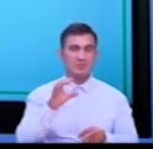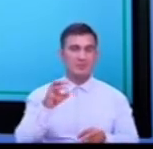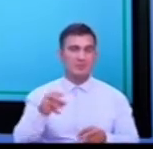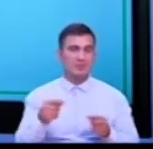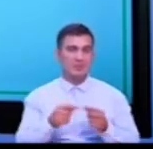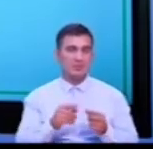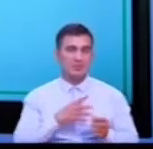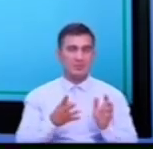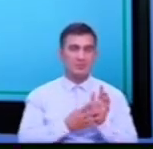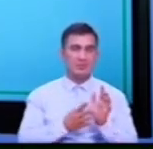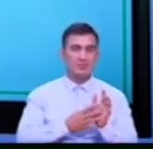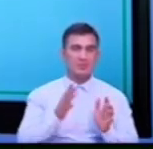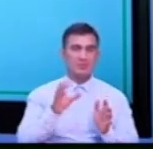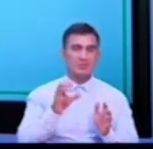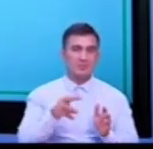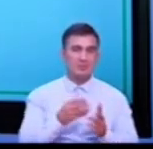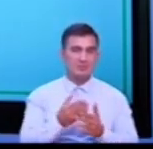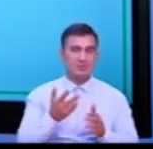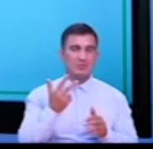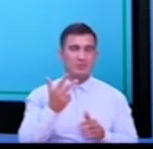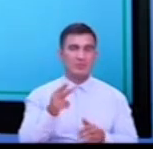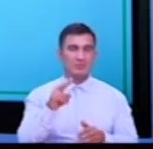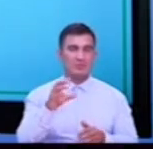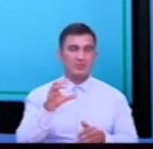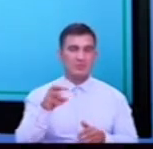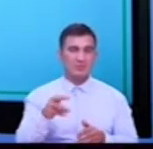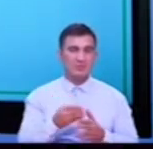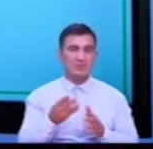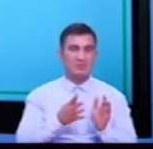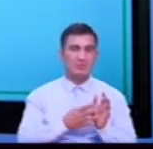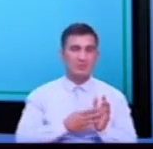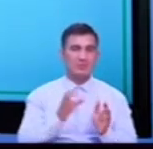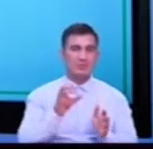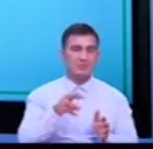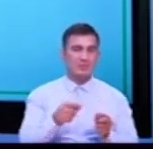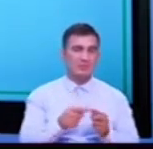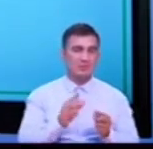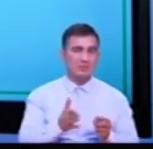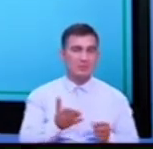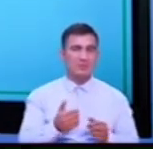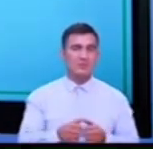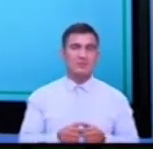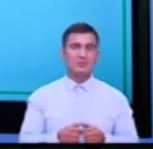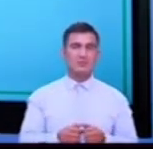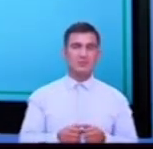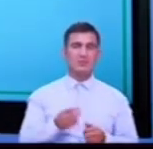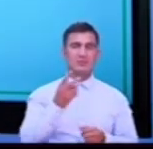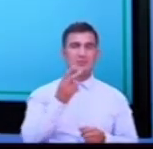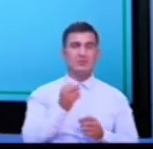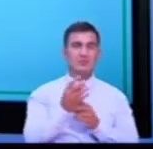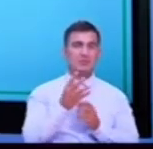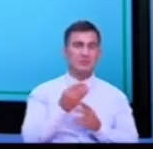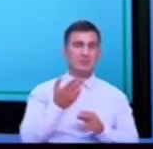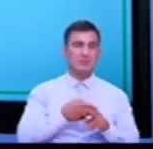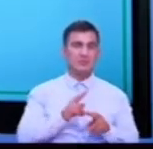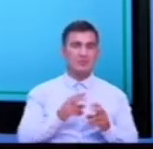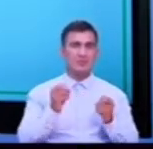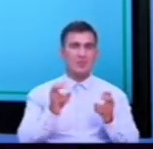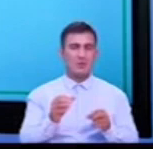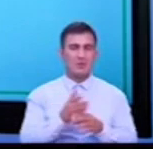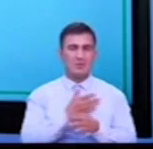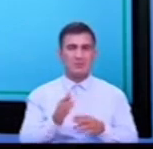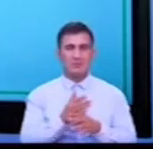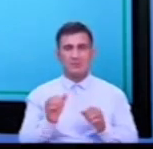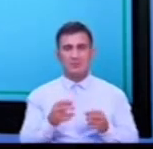desimetrga teng. 9 santimetr 3 desimetr 9 santimetr ekan. 214 santimetrini. Xo'sh, buni qanday